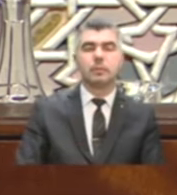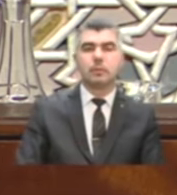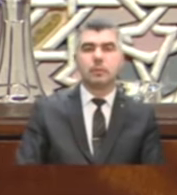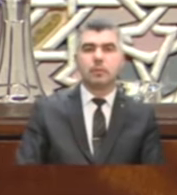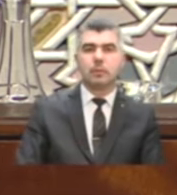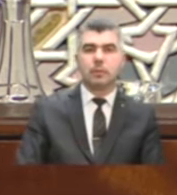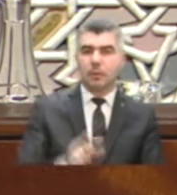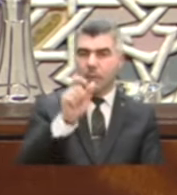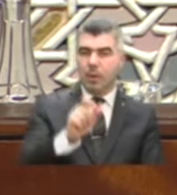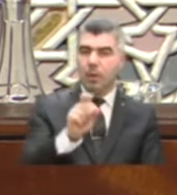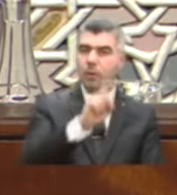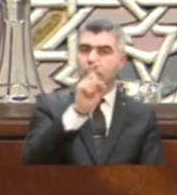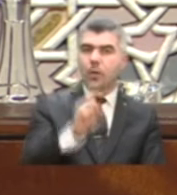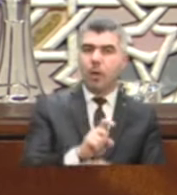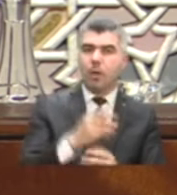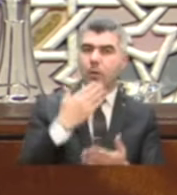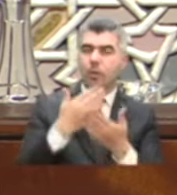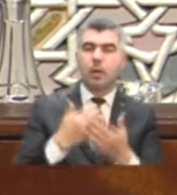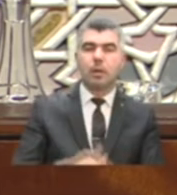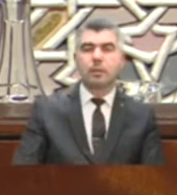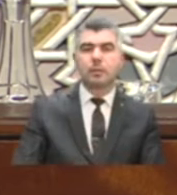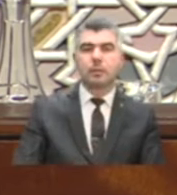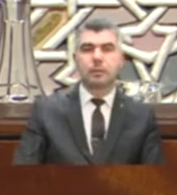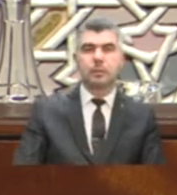فليتفضل أحد واضعي السؤال. مشكورة